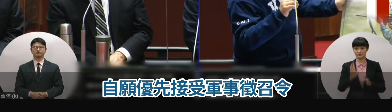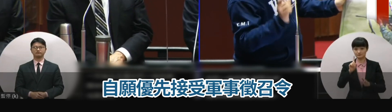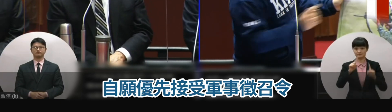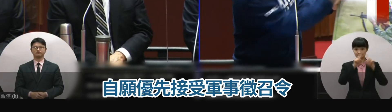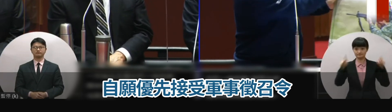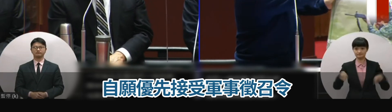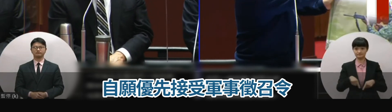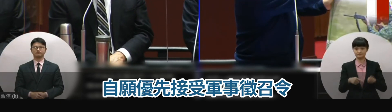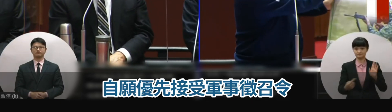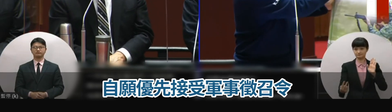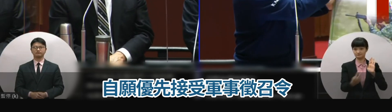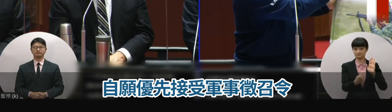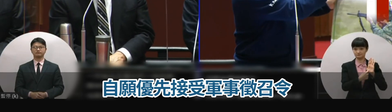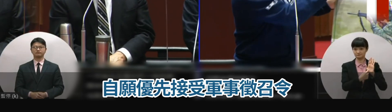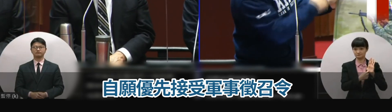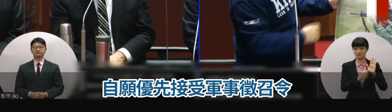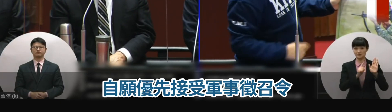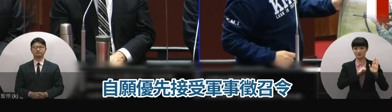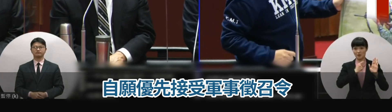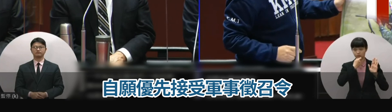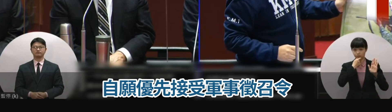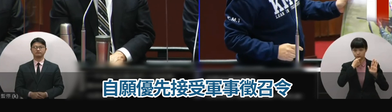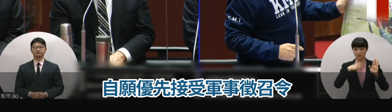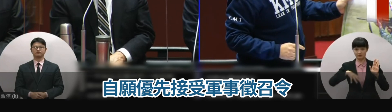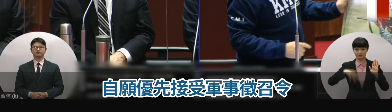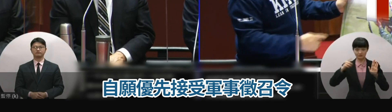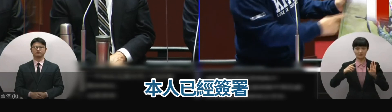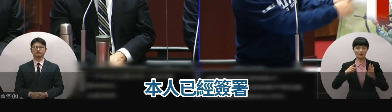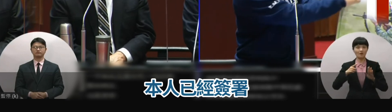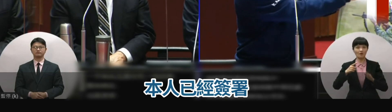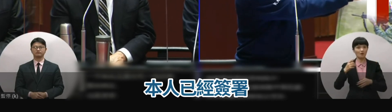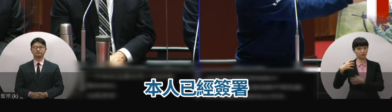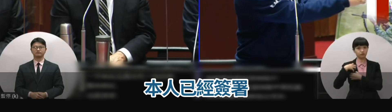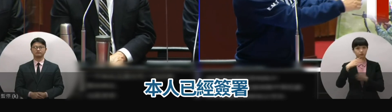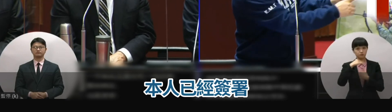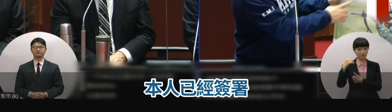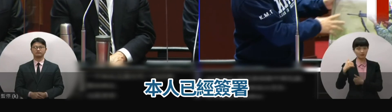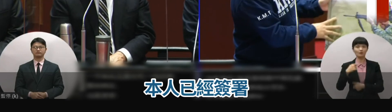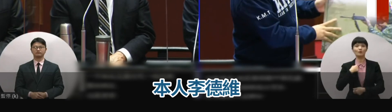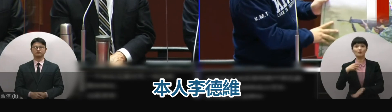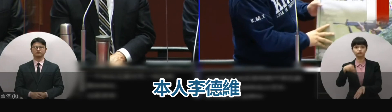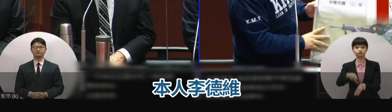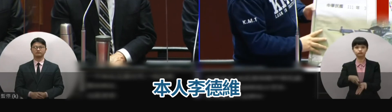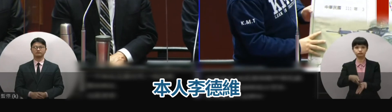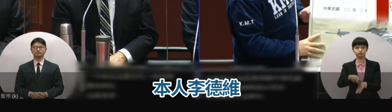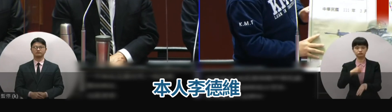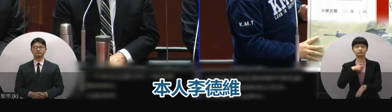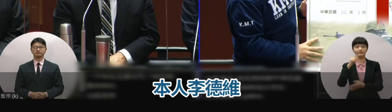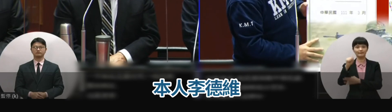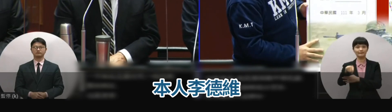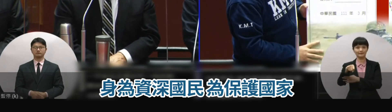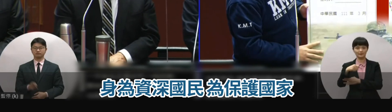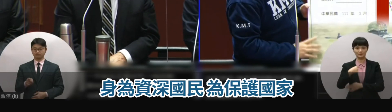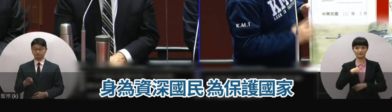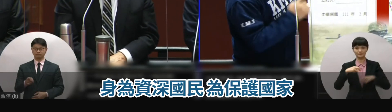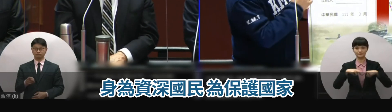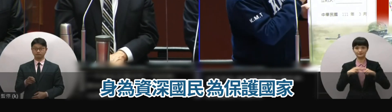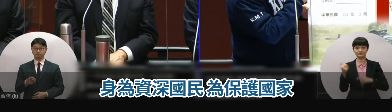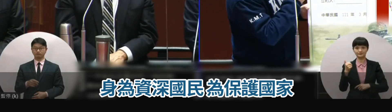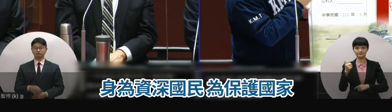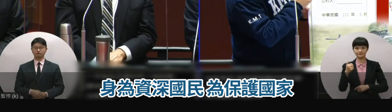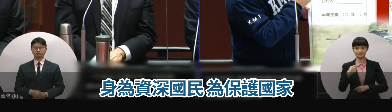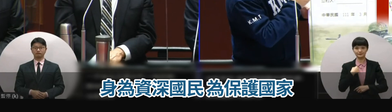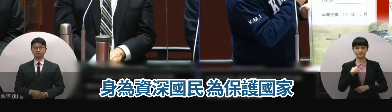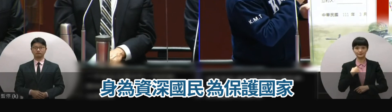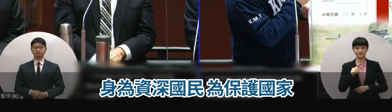愿优先接受军事征召令，本人已经签署。本人李德维，身为资